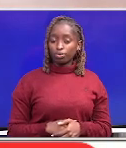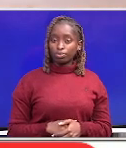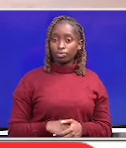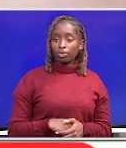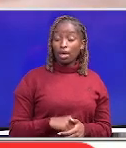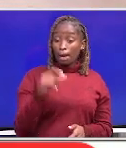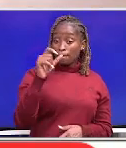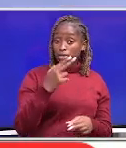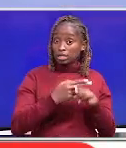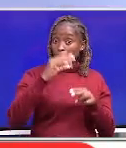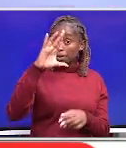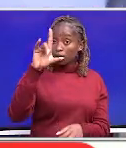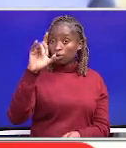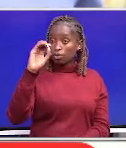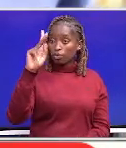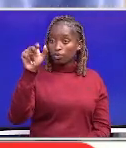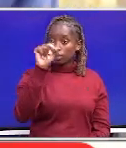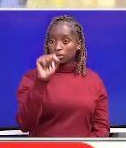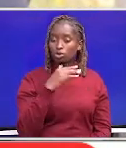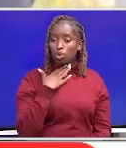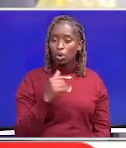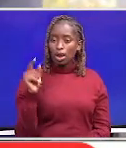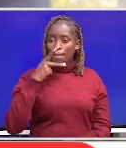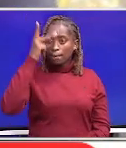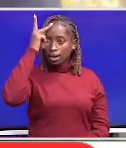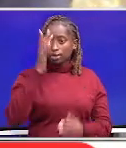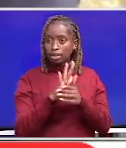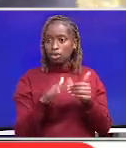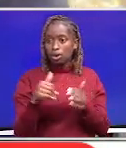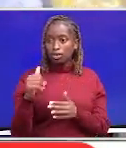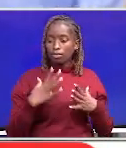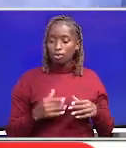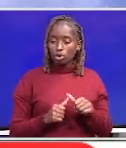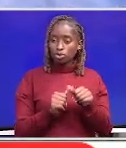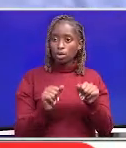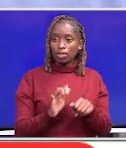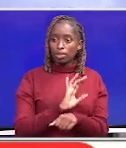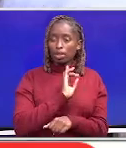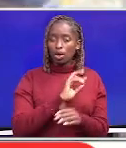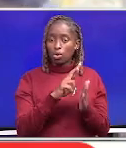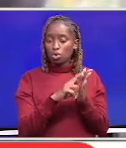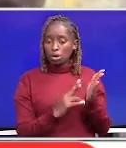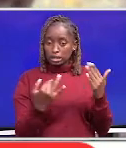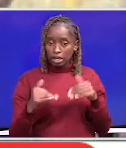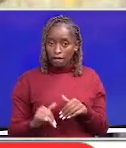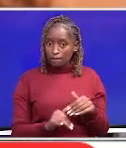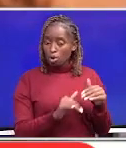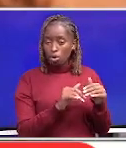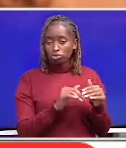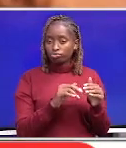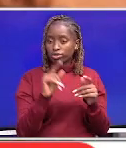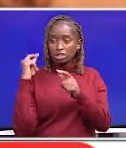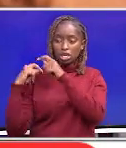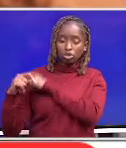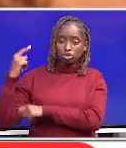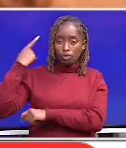cha Sirare amewataka wazazi na wananchi wakiendeleza tamaduni zao kuzingatia maadili ya kijamii.